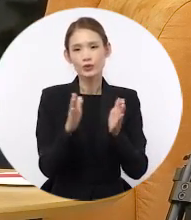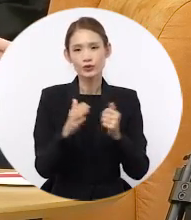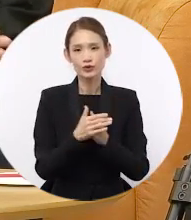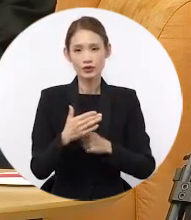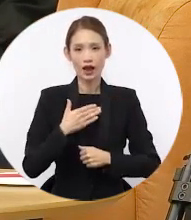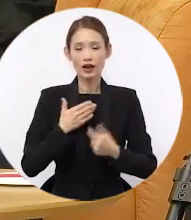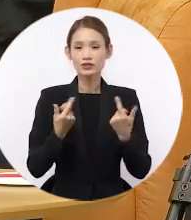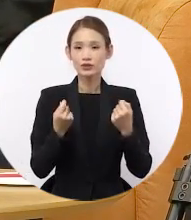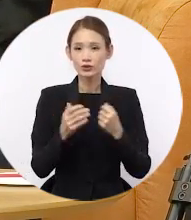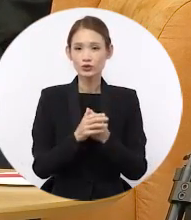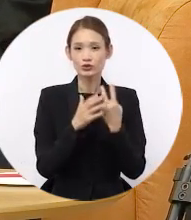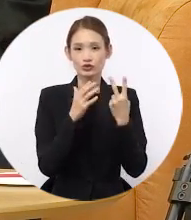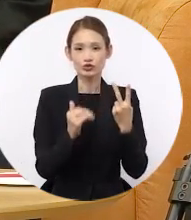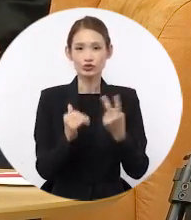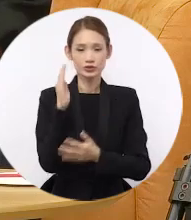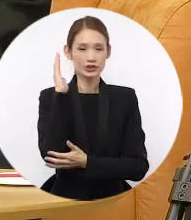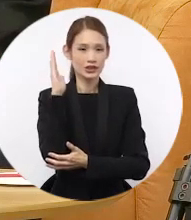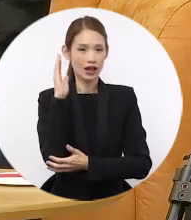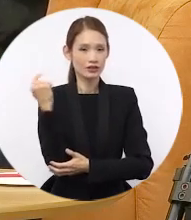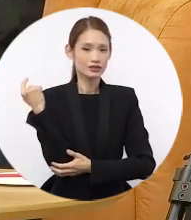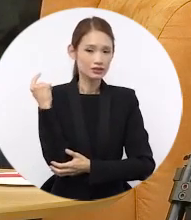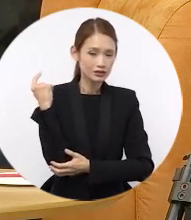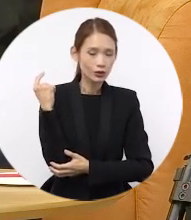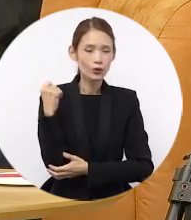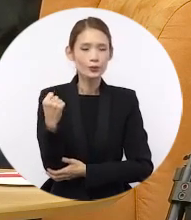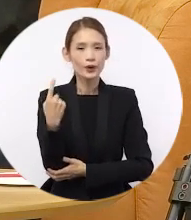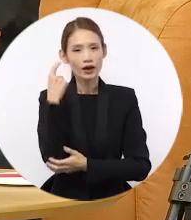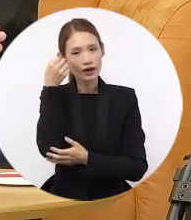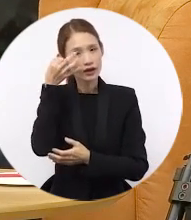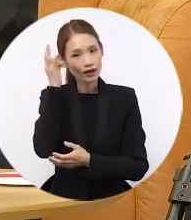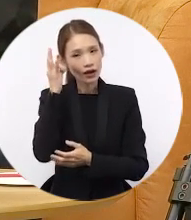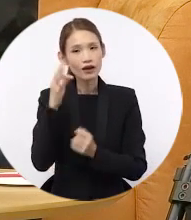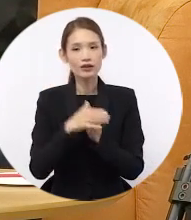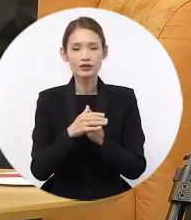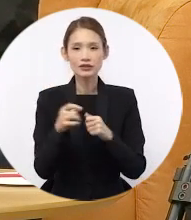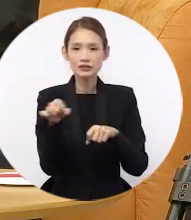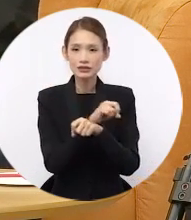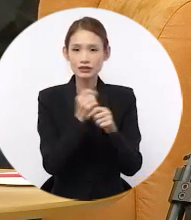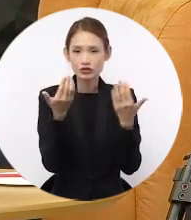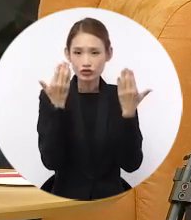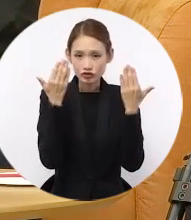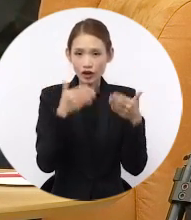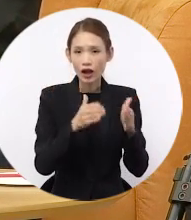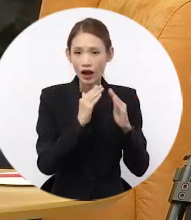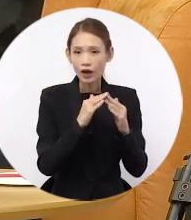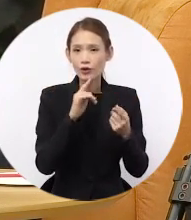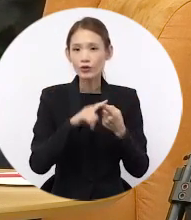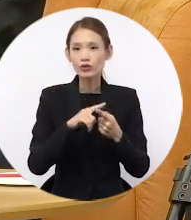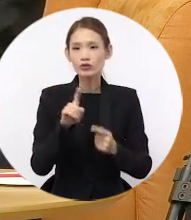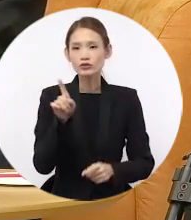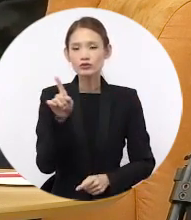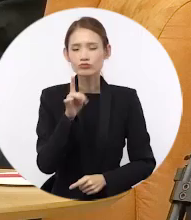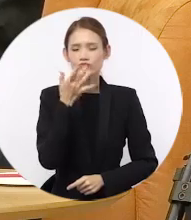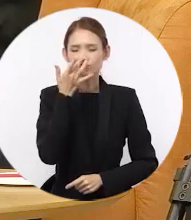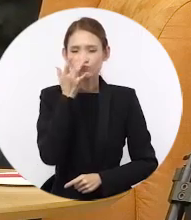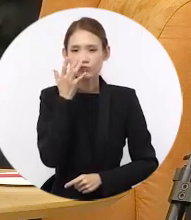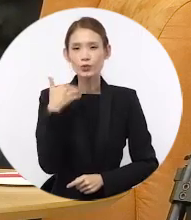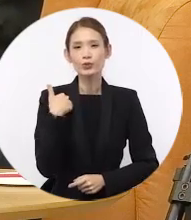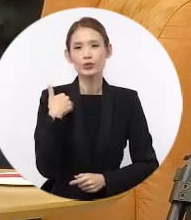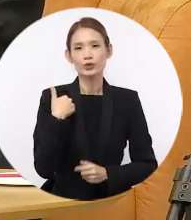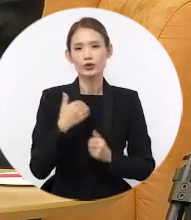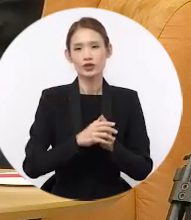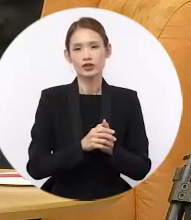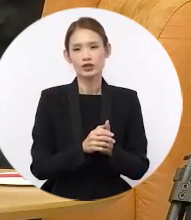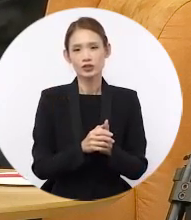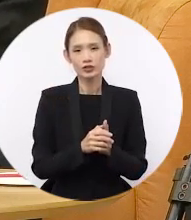같아요. 사실 저도 오늘 이렇게 두 분의 이야기를 듣고 나서 알게 된 건데, 특수학교라는 학교가 있다는 사실을 사실 저도 잘 모르고